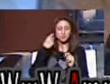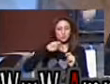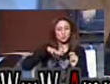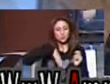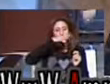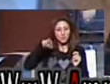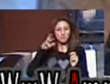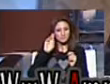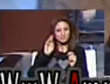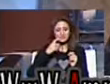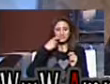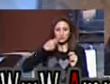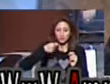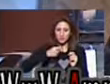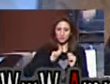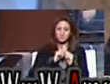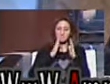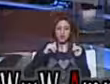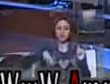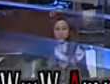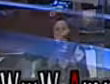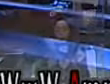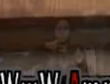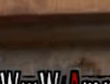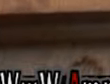طيبين، كل سنة ومصر كلها طيبة.